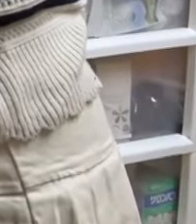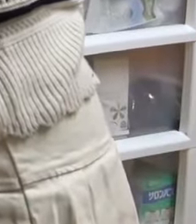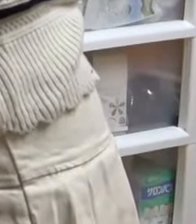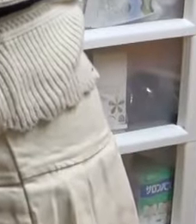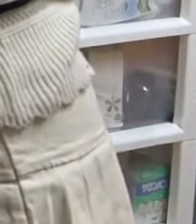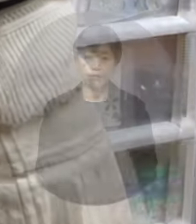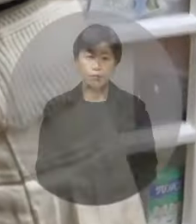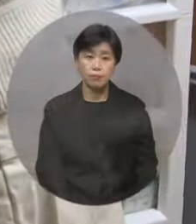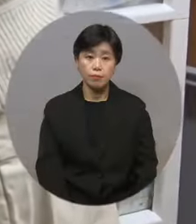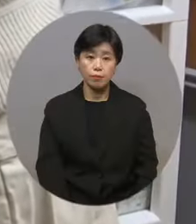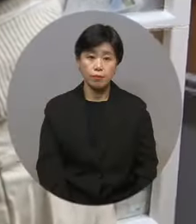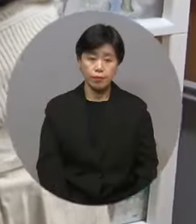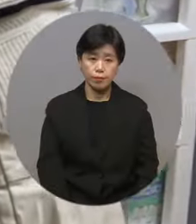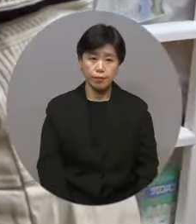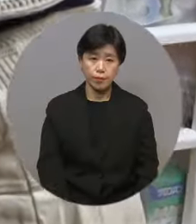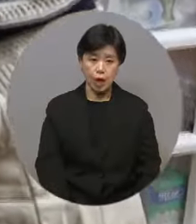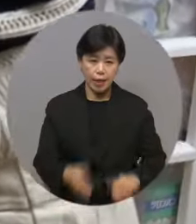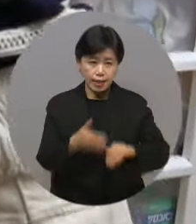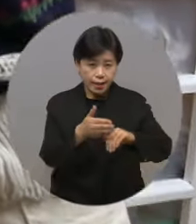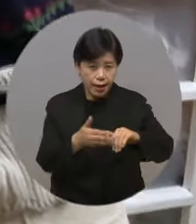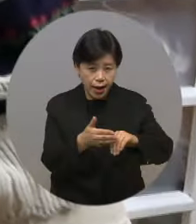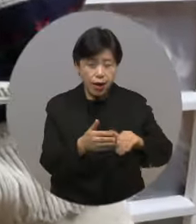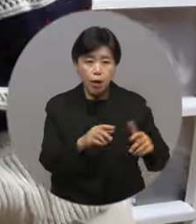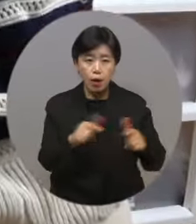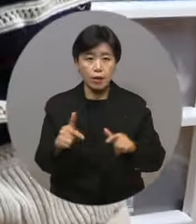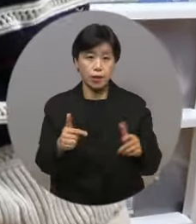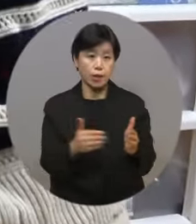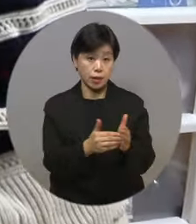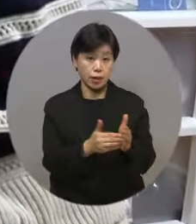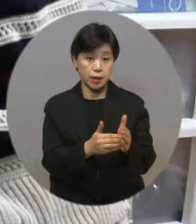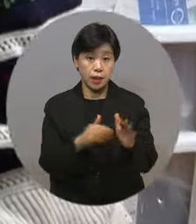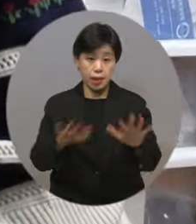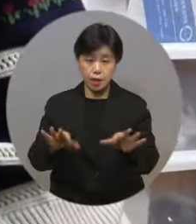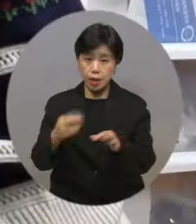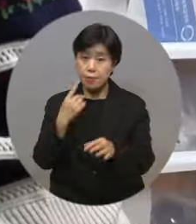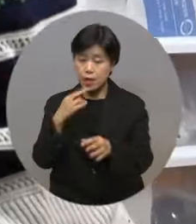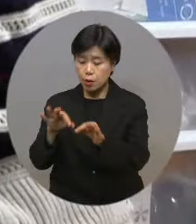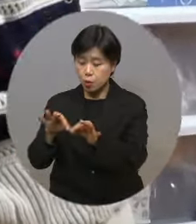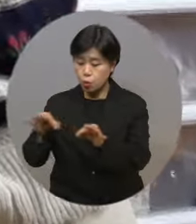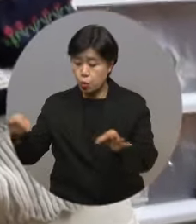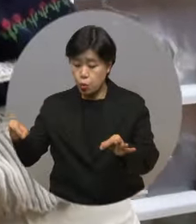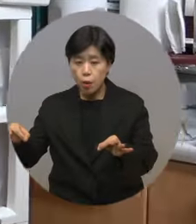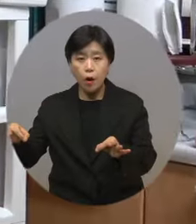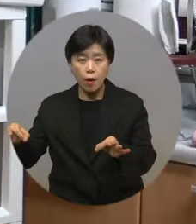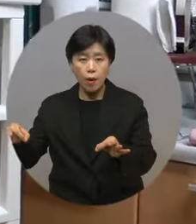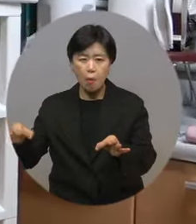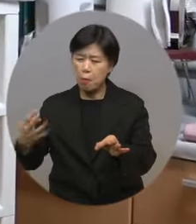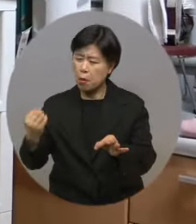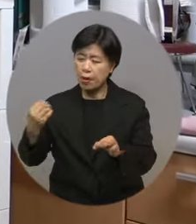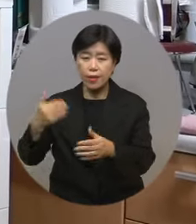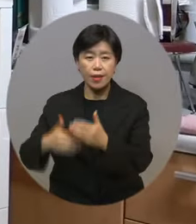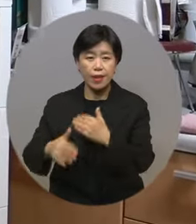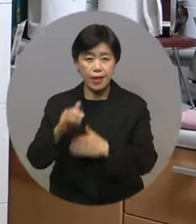다듬는 재료들은 모두 끝났고 이제 포장만 벗기면 되는 간단한 재료만 남았습니다.